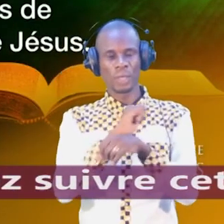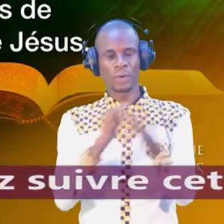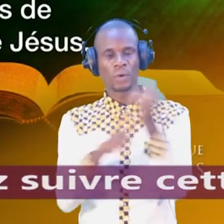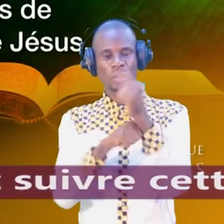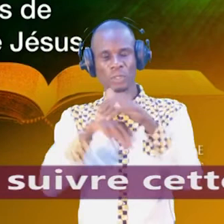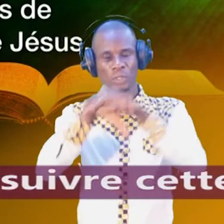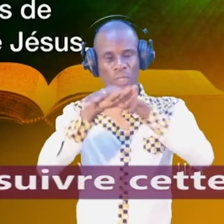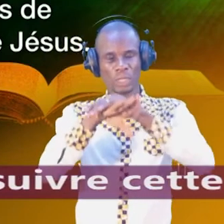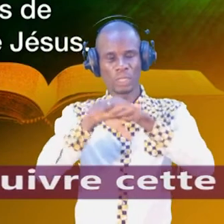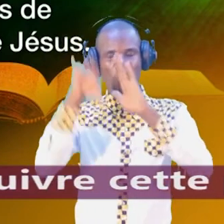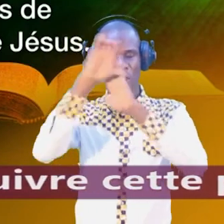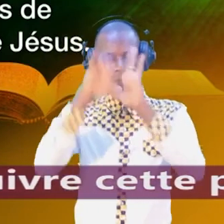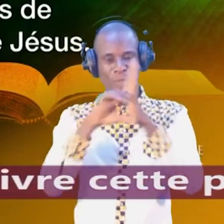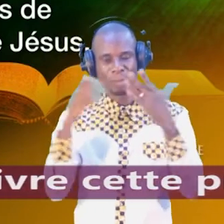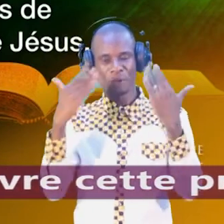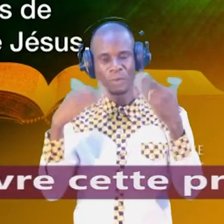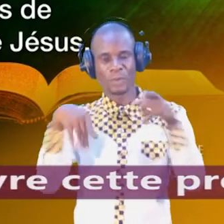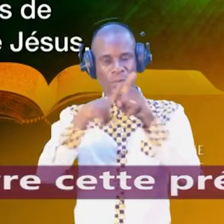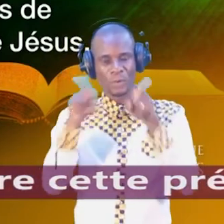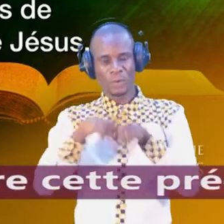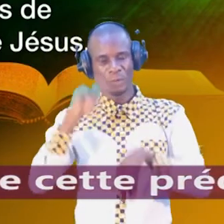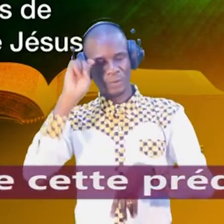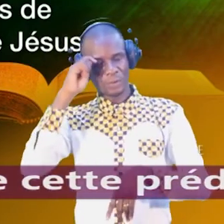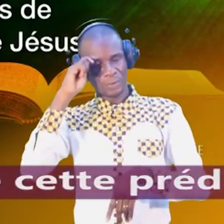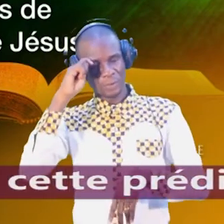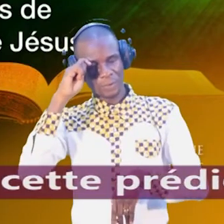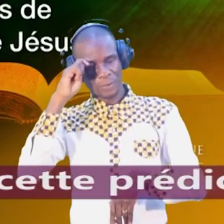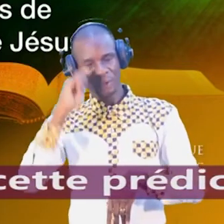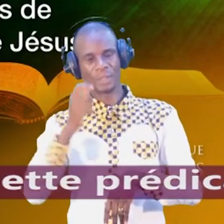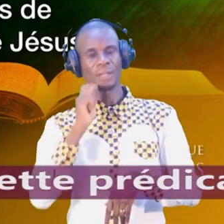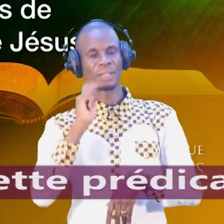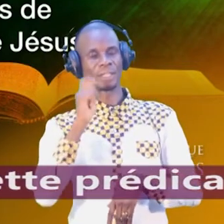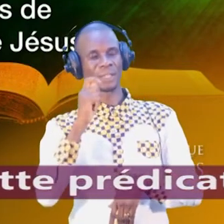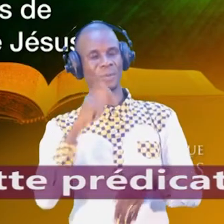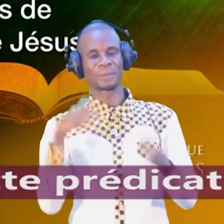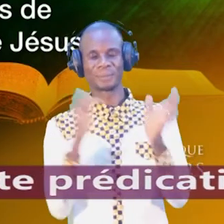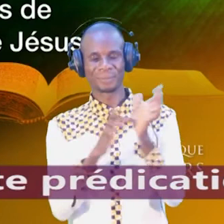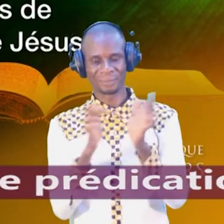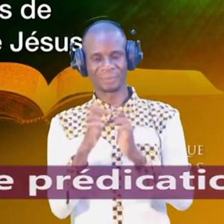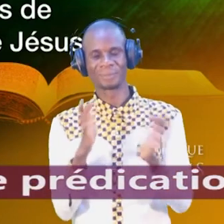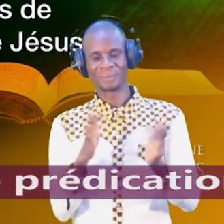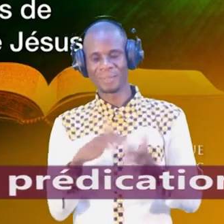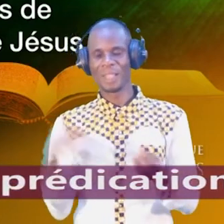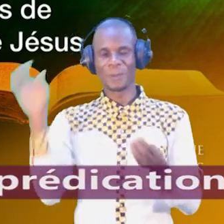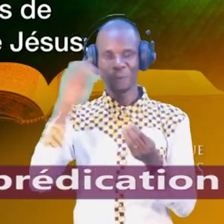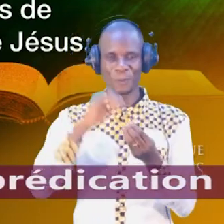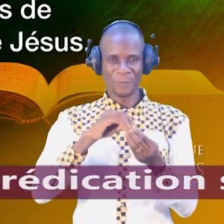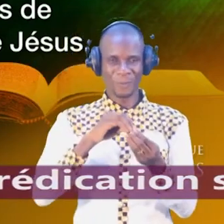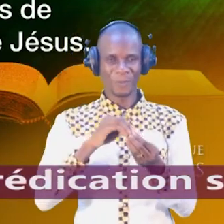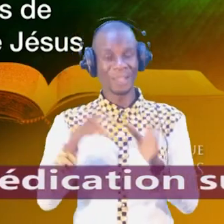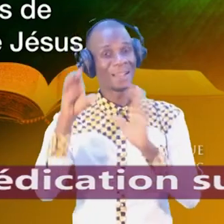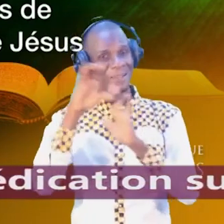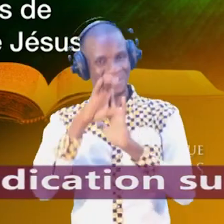akendaki kobundisa bakitani na ye atikalaki. Baye bazali kobatela mibeko na nzambe. Mpe oyo